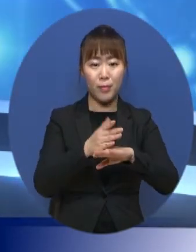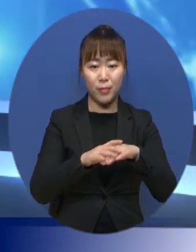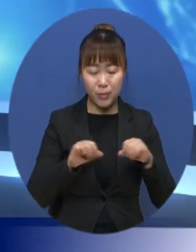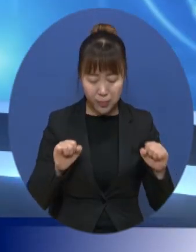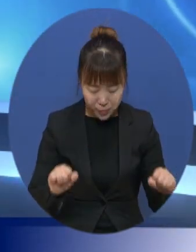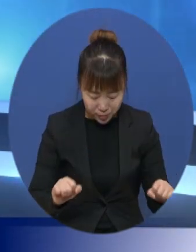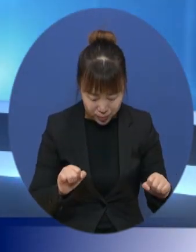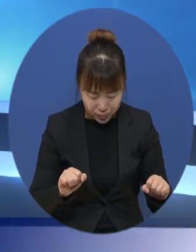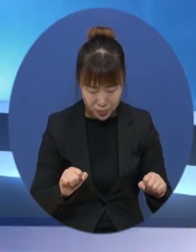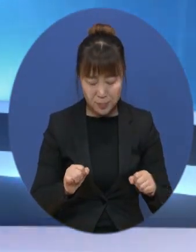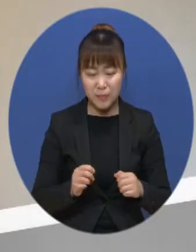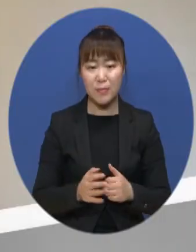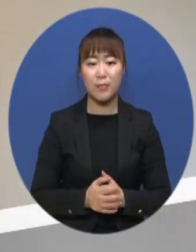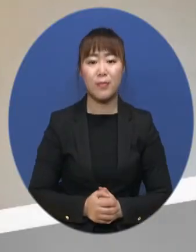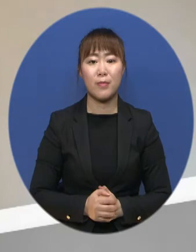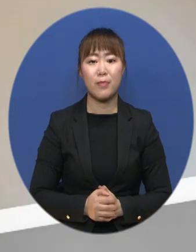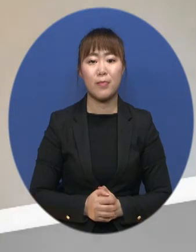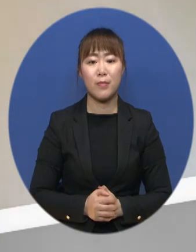고맙습니다.